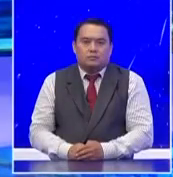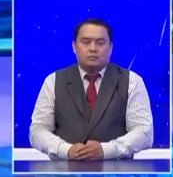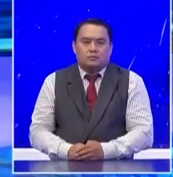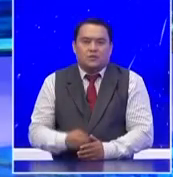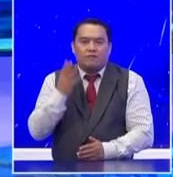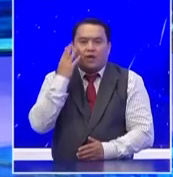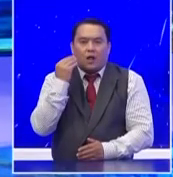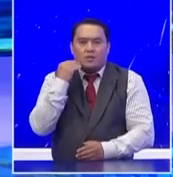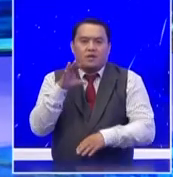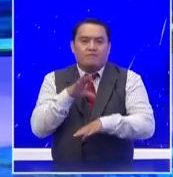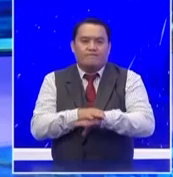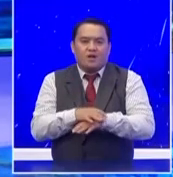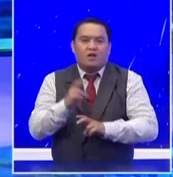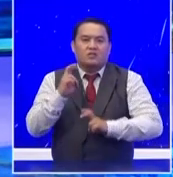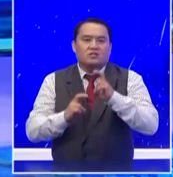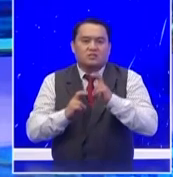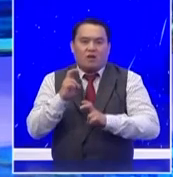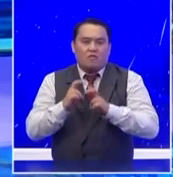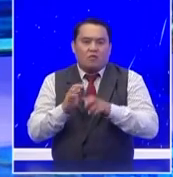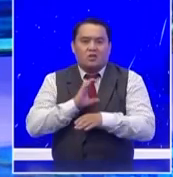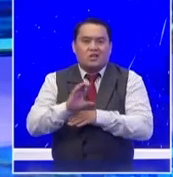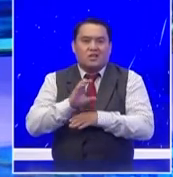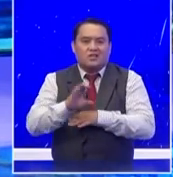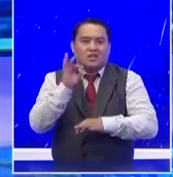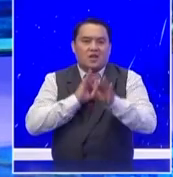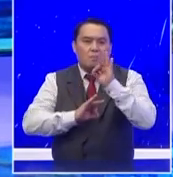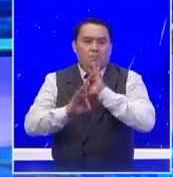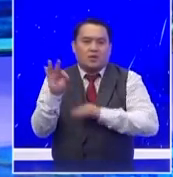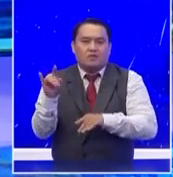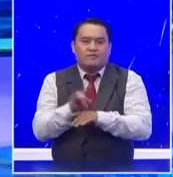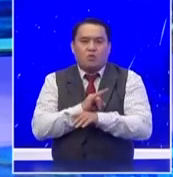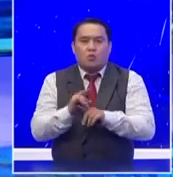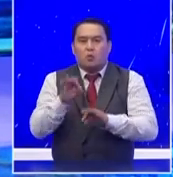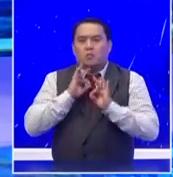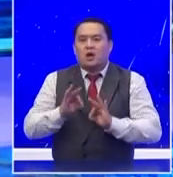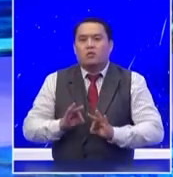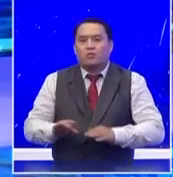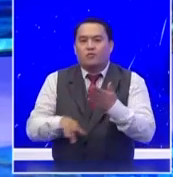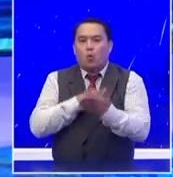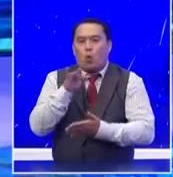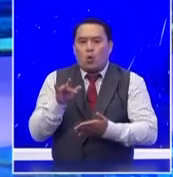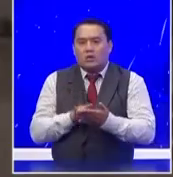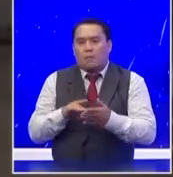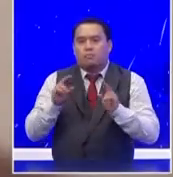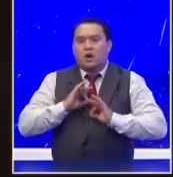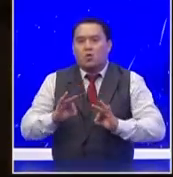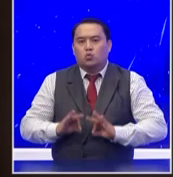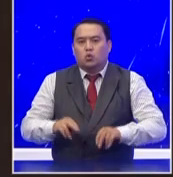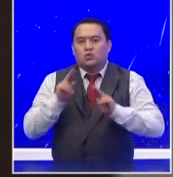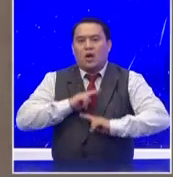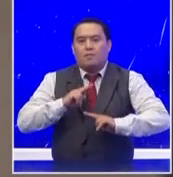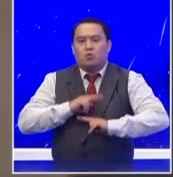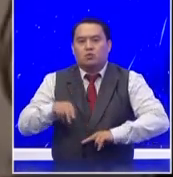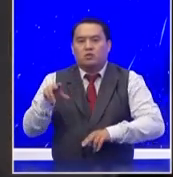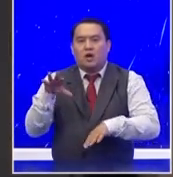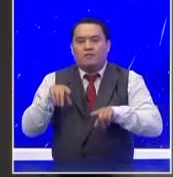В Алматы выявили подпольный цех по изготовлению лекарственных препаратов, сообщили в пресс-службе прокуратуры города. Сотрудники прокуратуры и